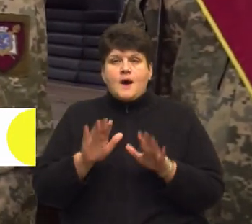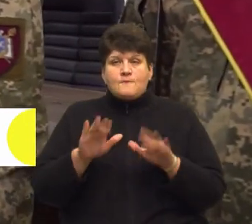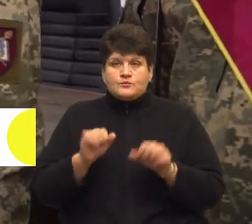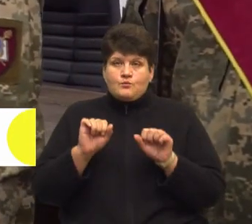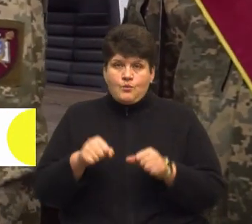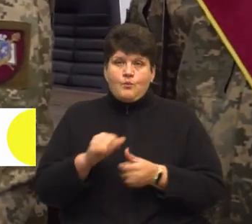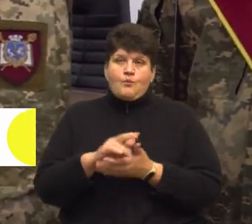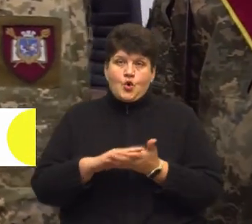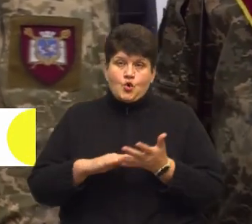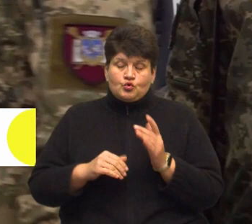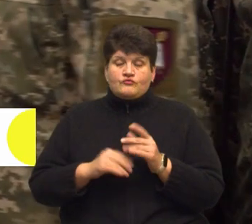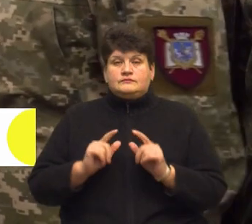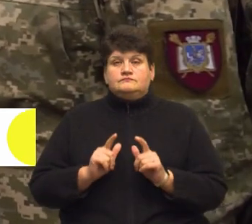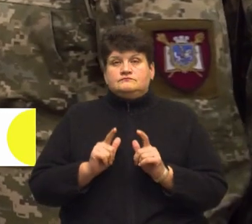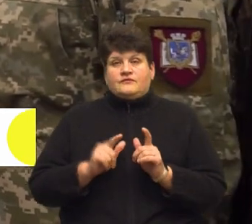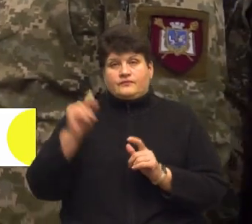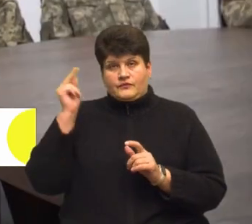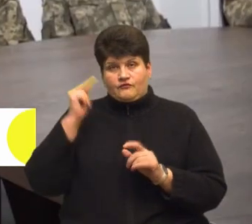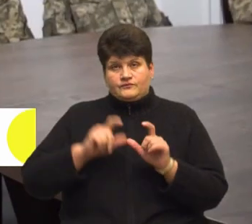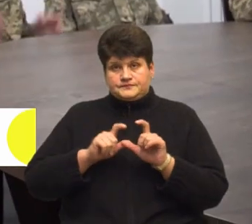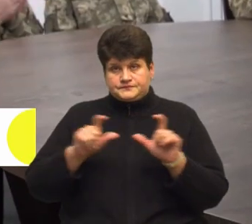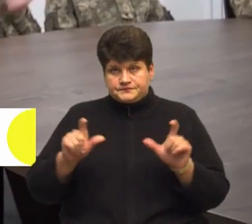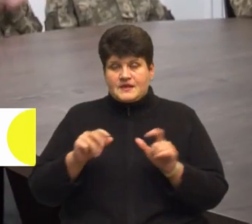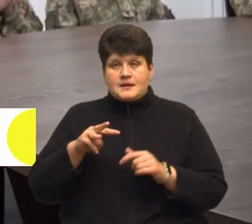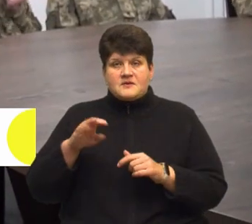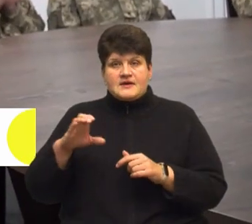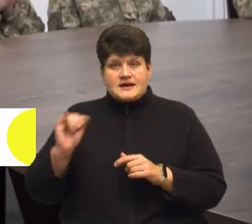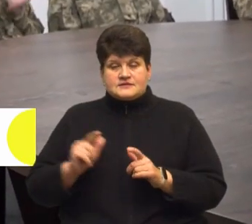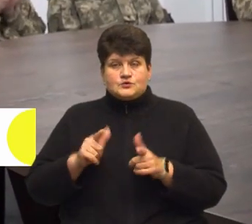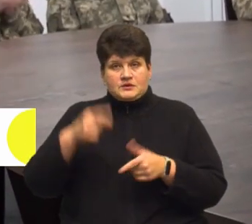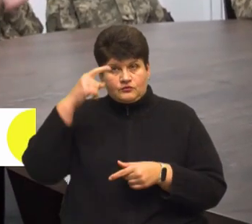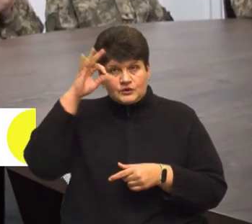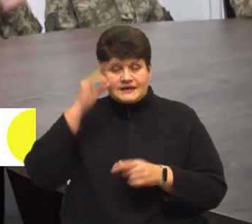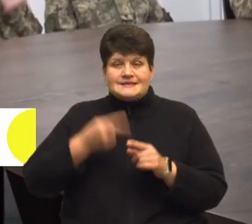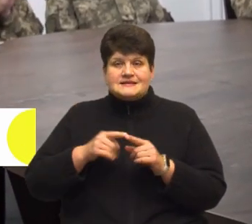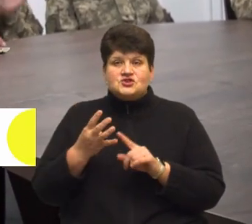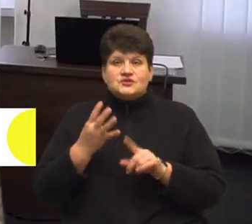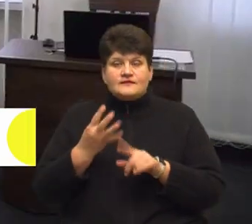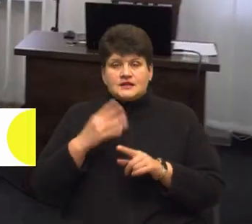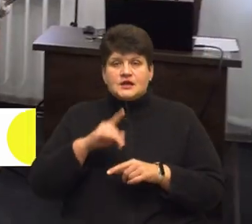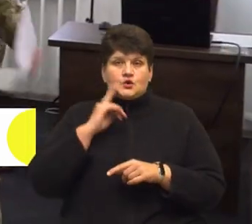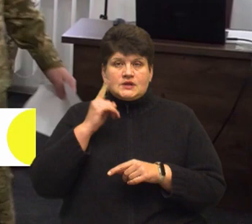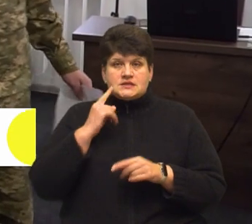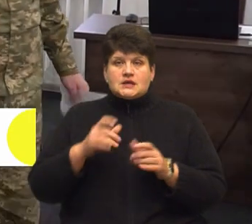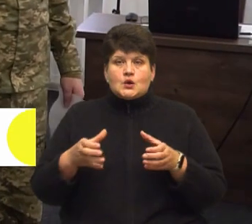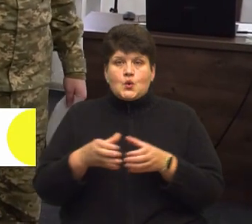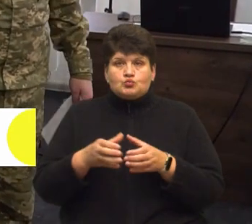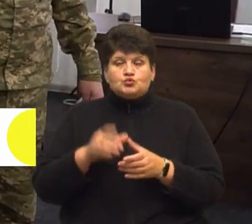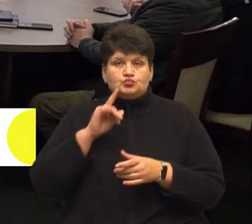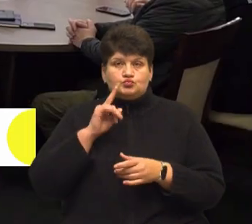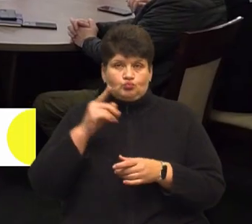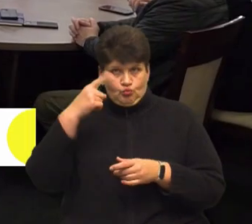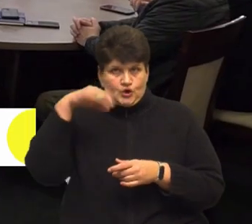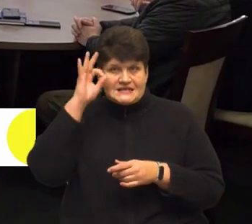вишах МВС та вступити до лав поліції збираські Кадети - це четвертий юнацький корпус поліції який створили в Тернопільській